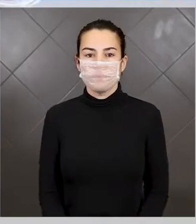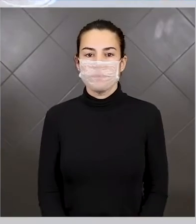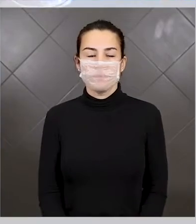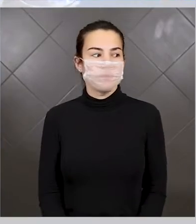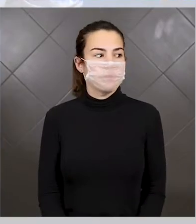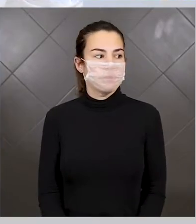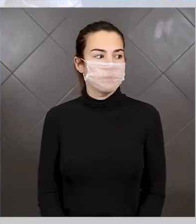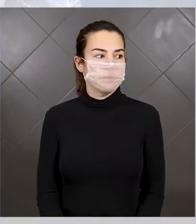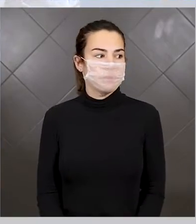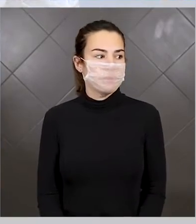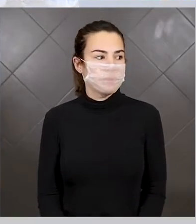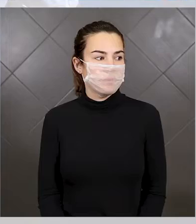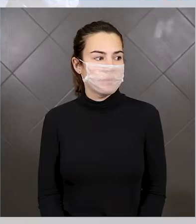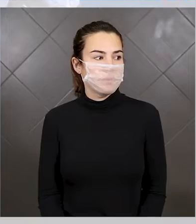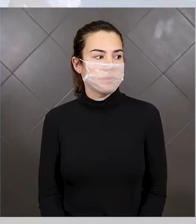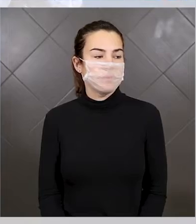eh?